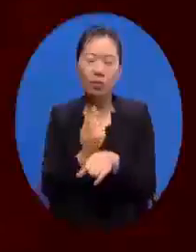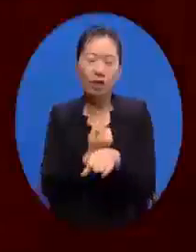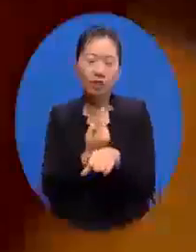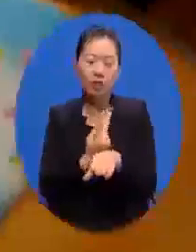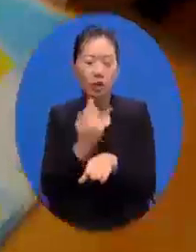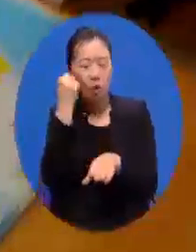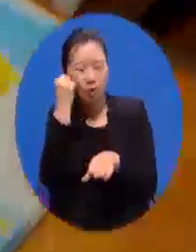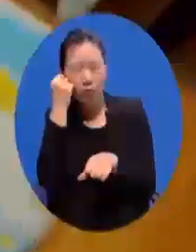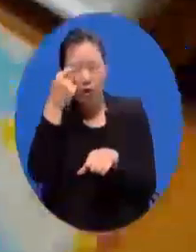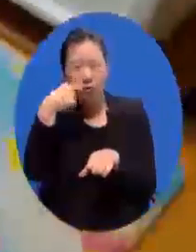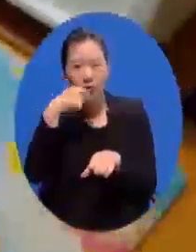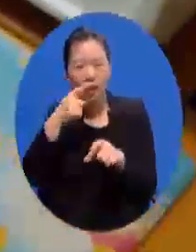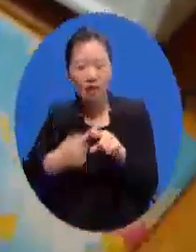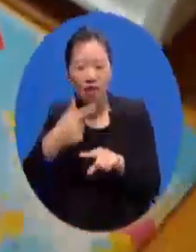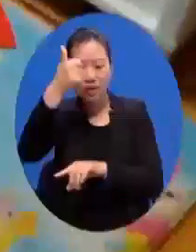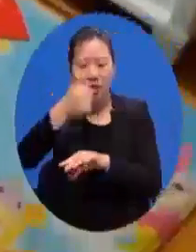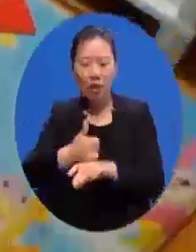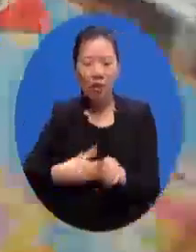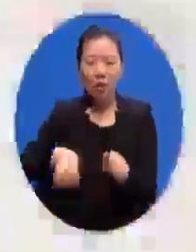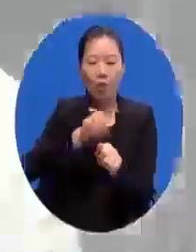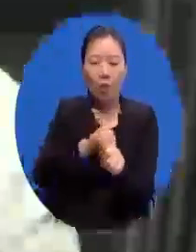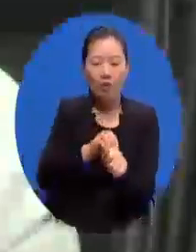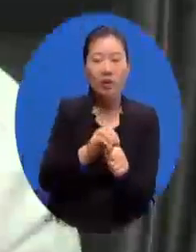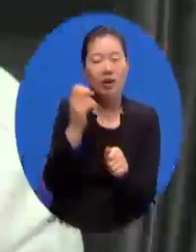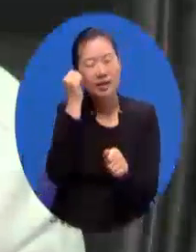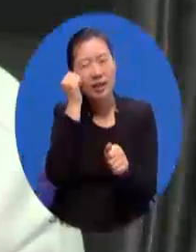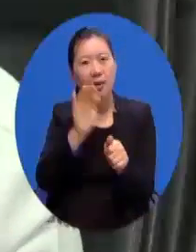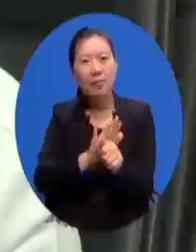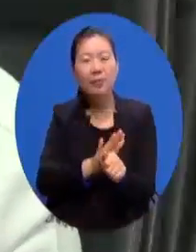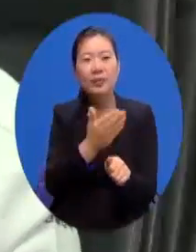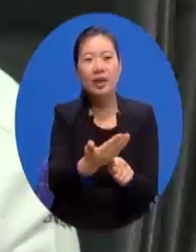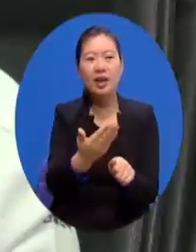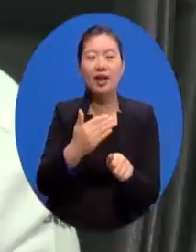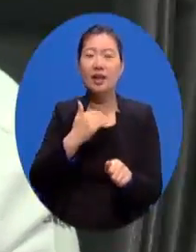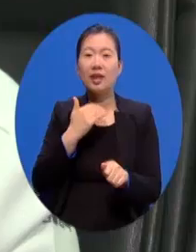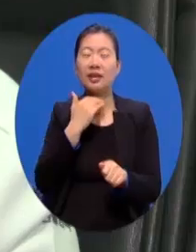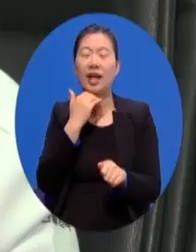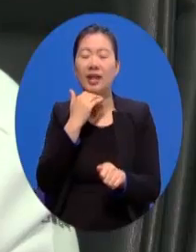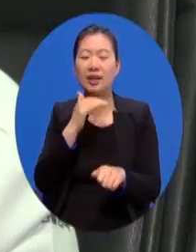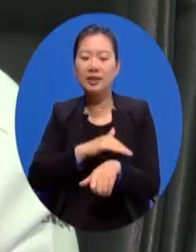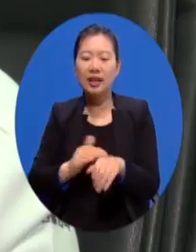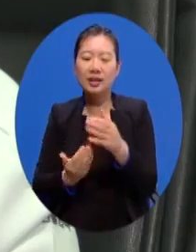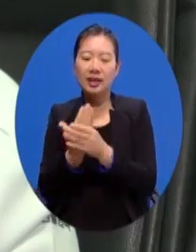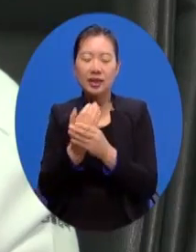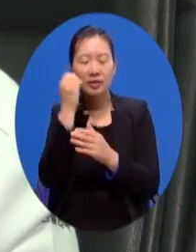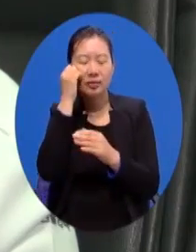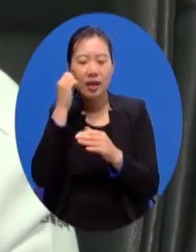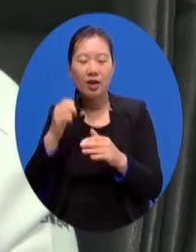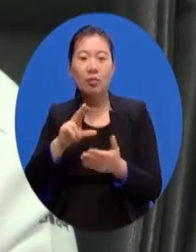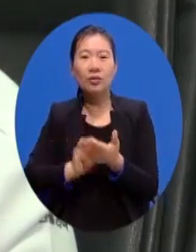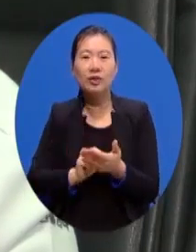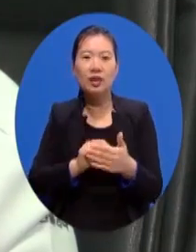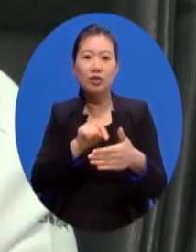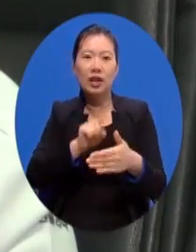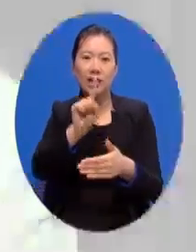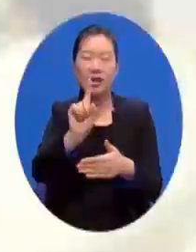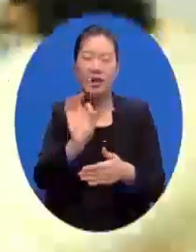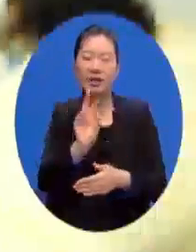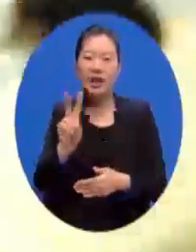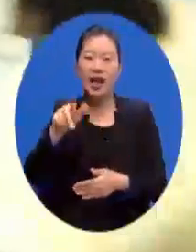시간 울다가 결국은 업어서 재울 때도 있고. 보통 이 나이 또래에 잘 생기는 수면장애 중에 하나인 야경증일 가능성이